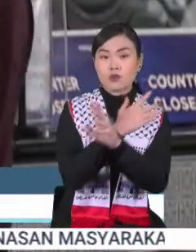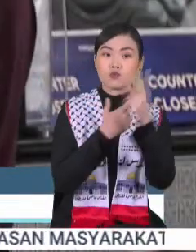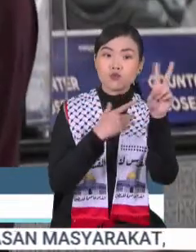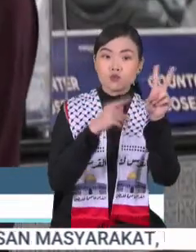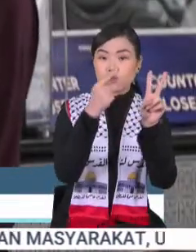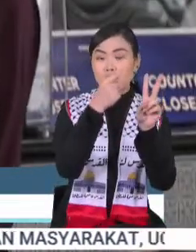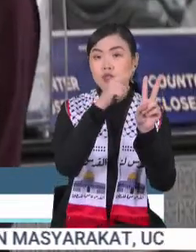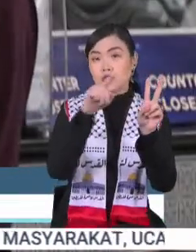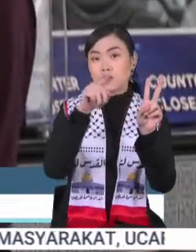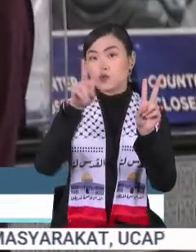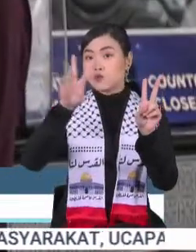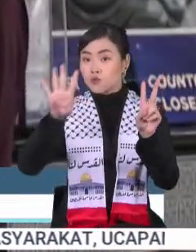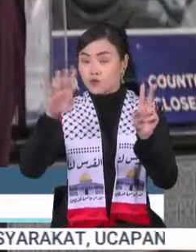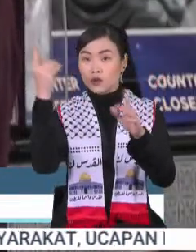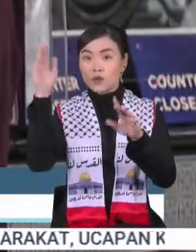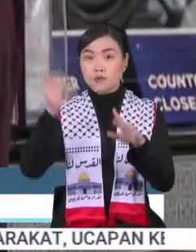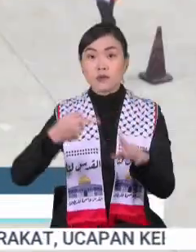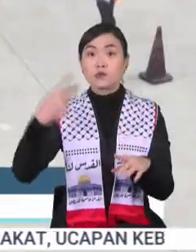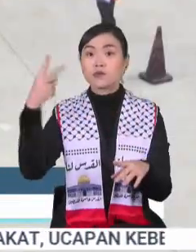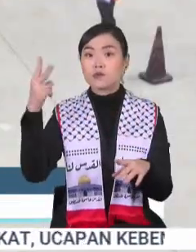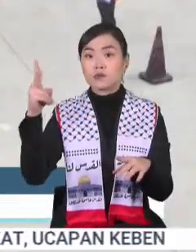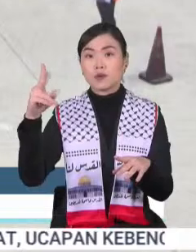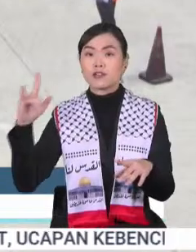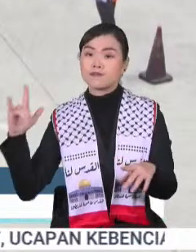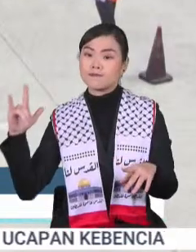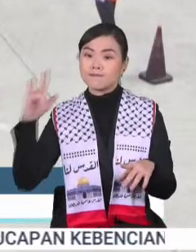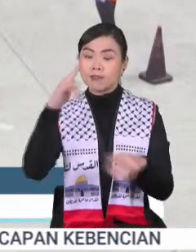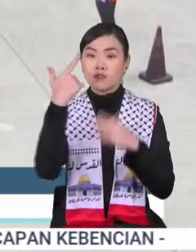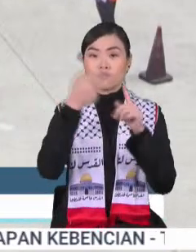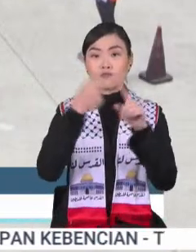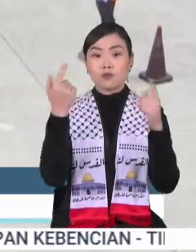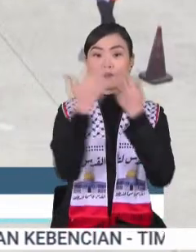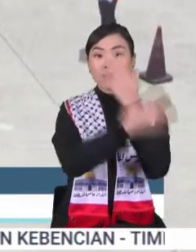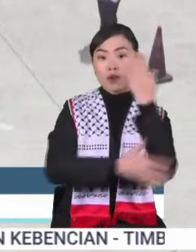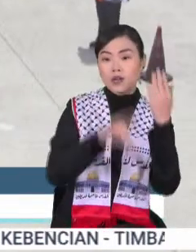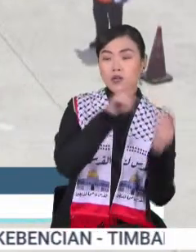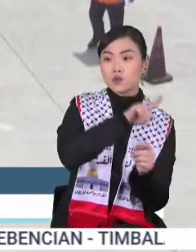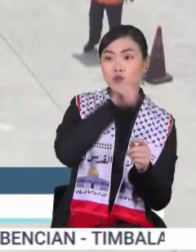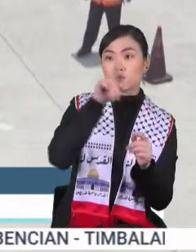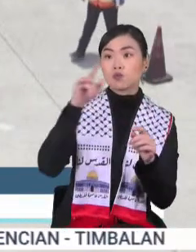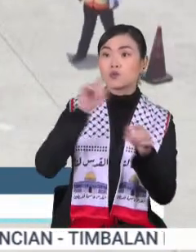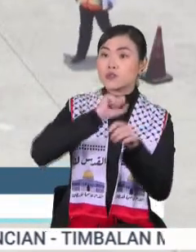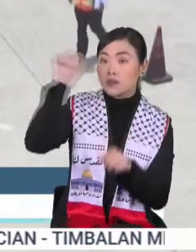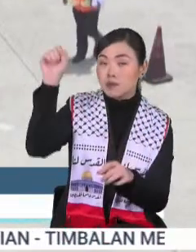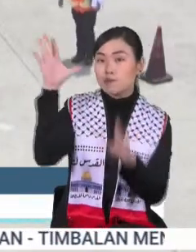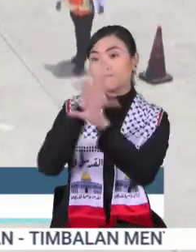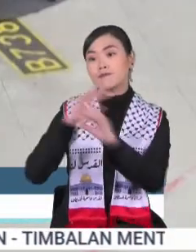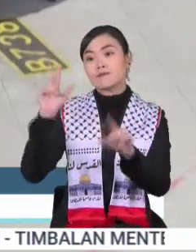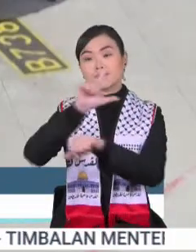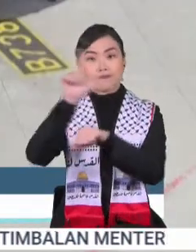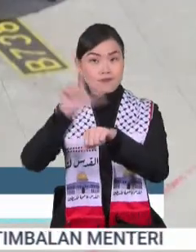23 dan 24 disember ini melibatkan penerbangan dari Semenanjung ke Sabah Sarawak dan